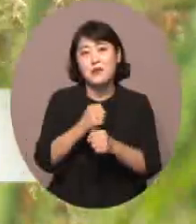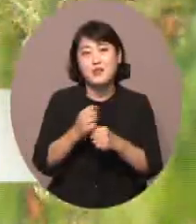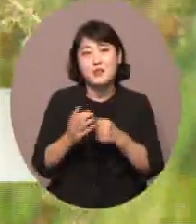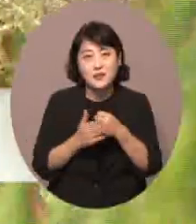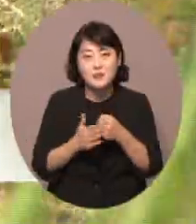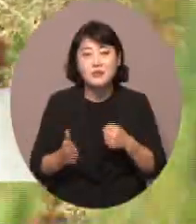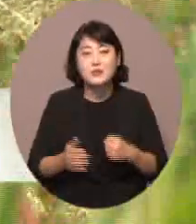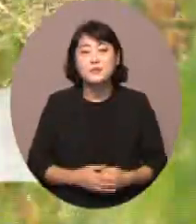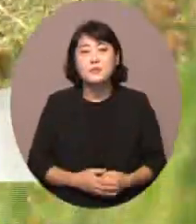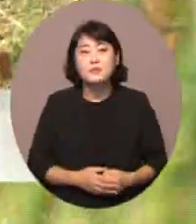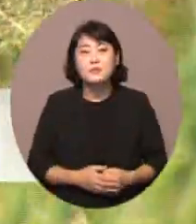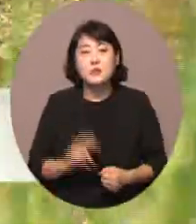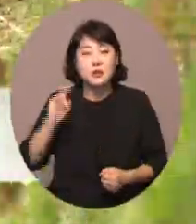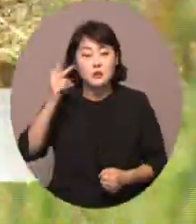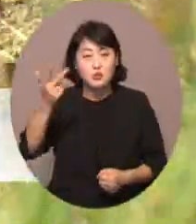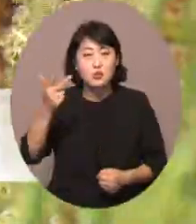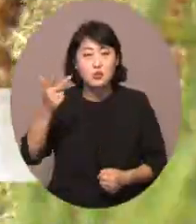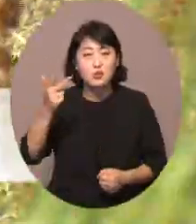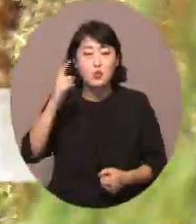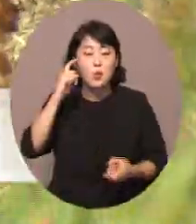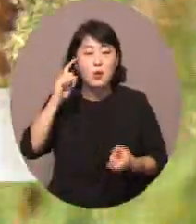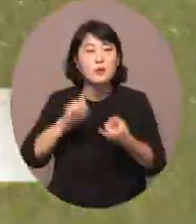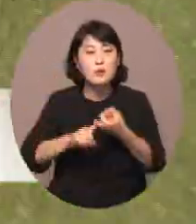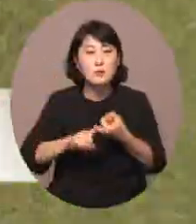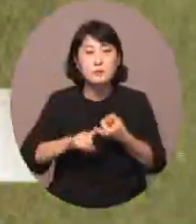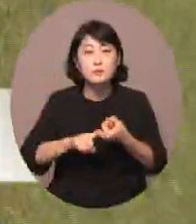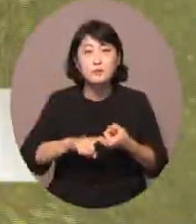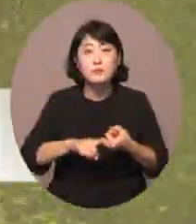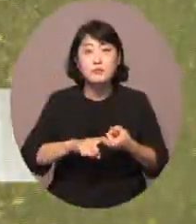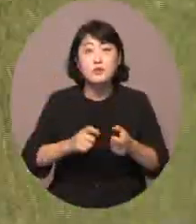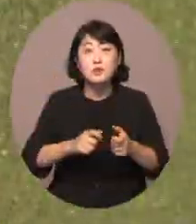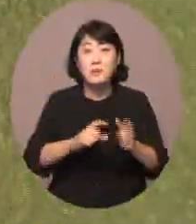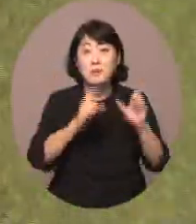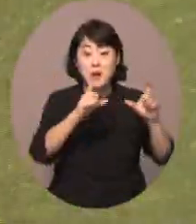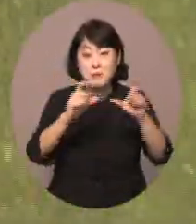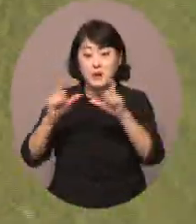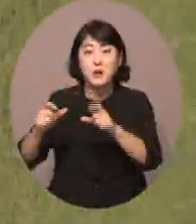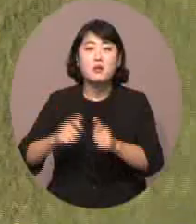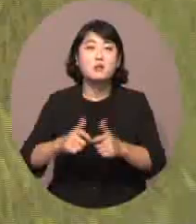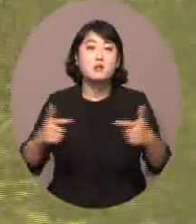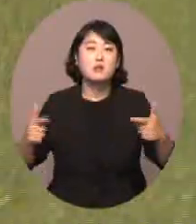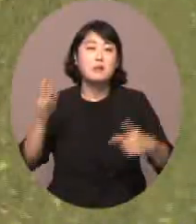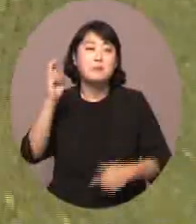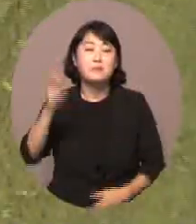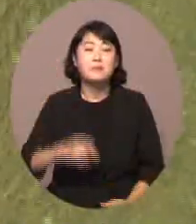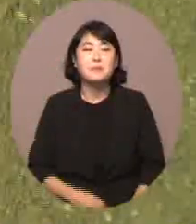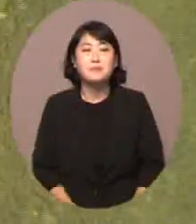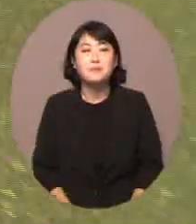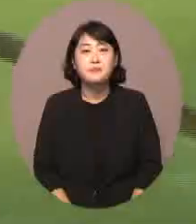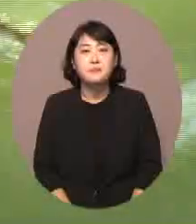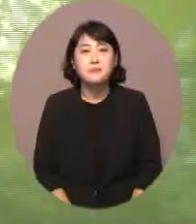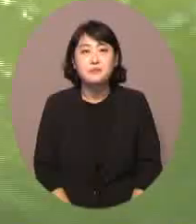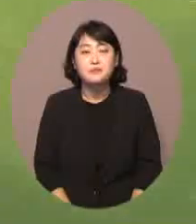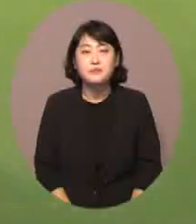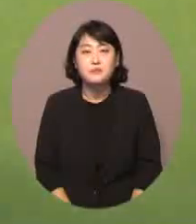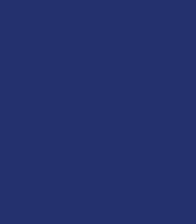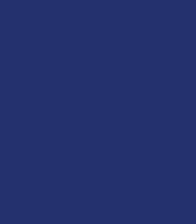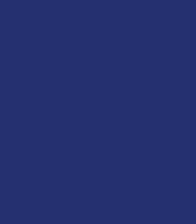때문으로 다음 주가 되면 관심 단계가 발령되는 지역이 더 확대될 것으로 예상되고 있습니다